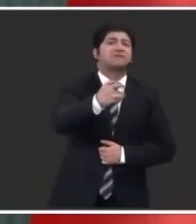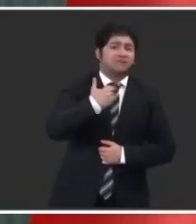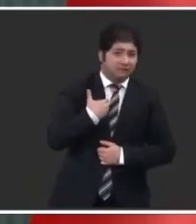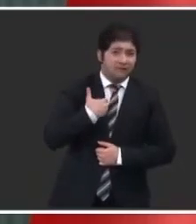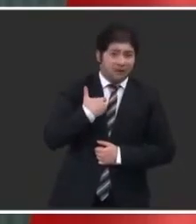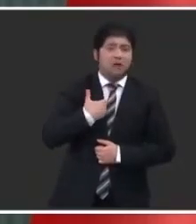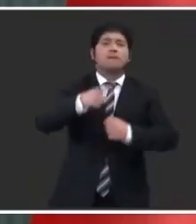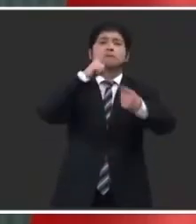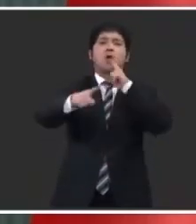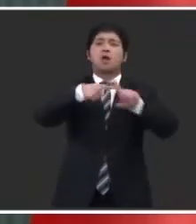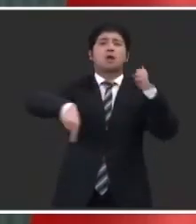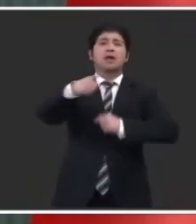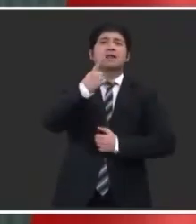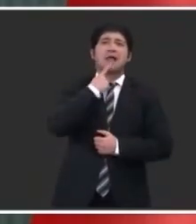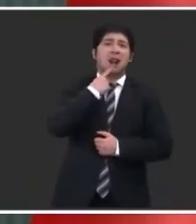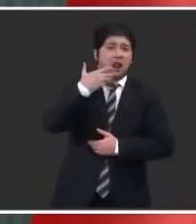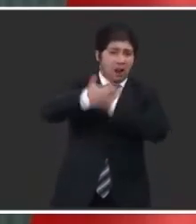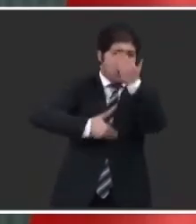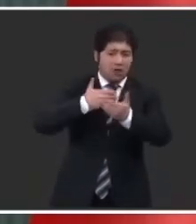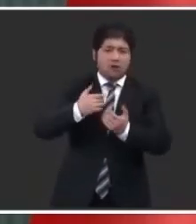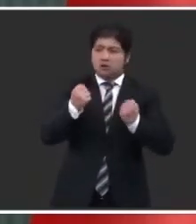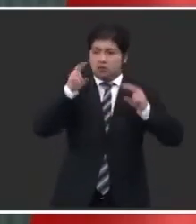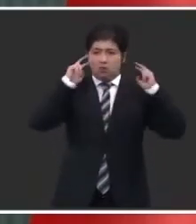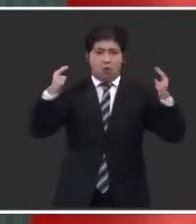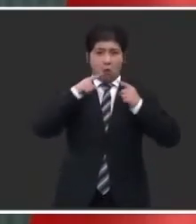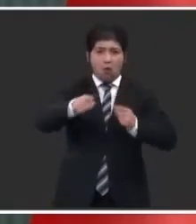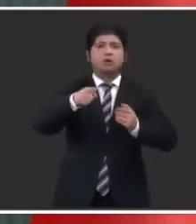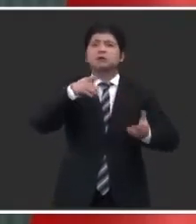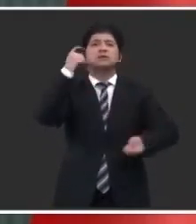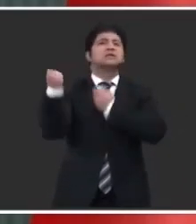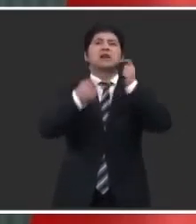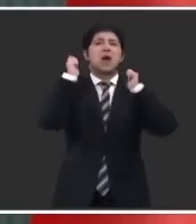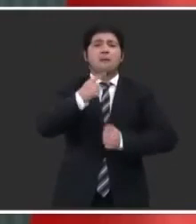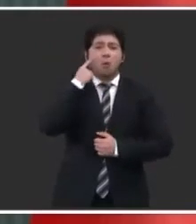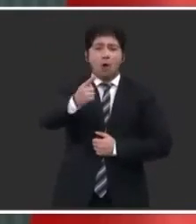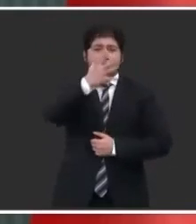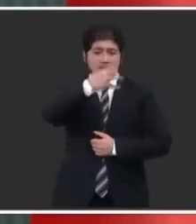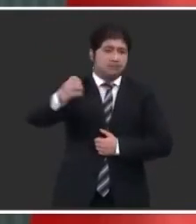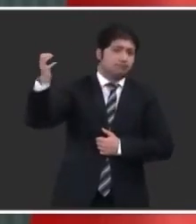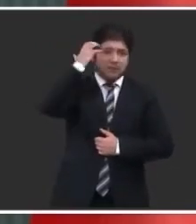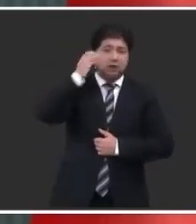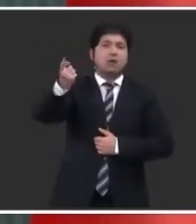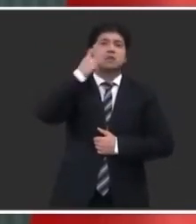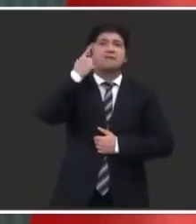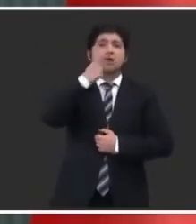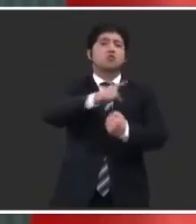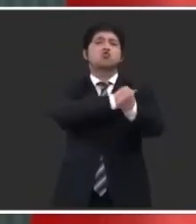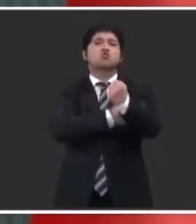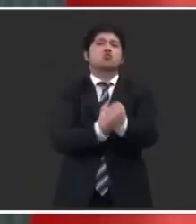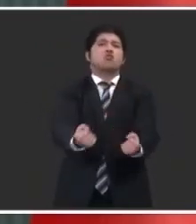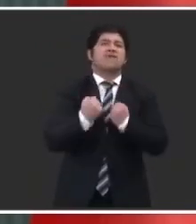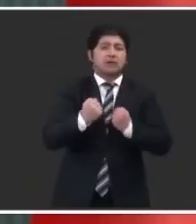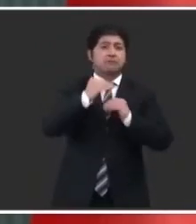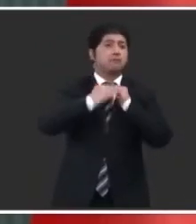siyasetin dilinin duruşunun ve davranışının merkezine devletimizi daha güçlü